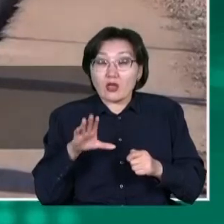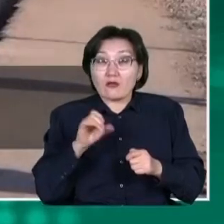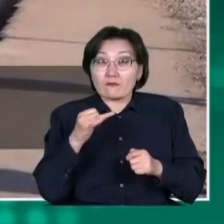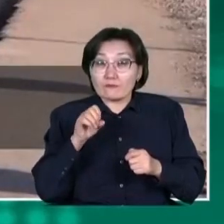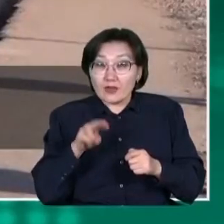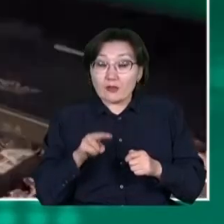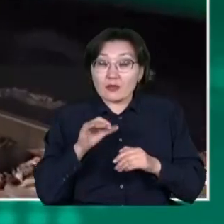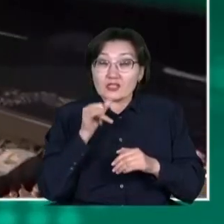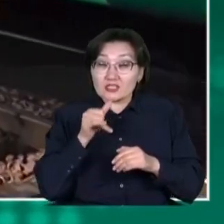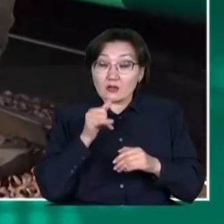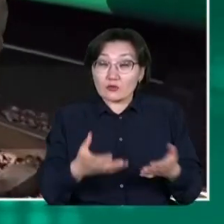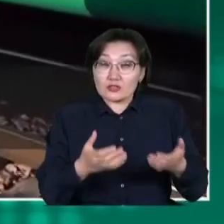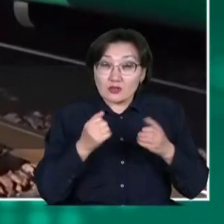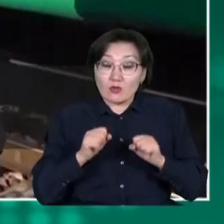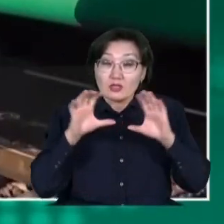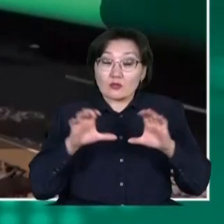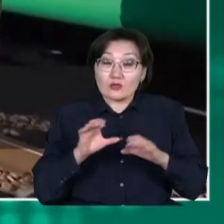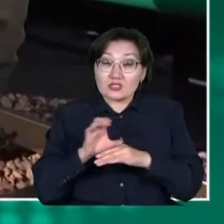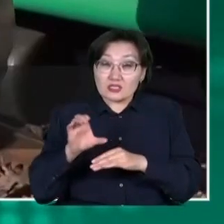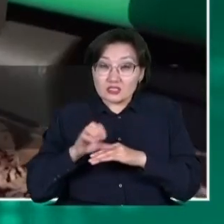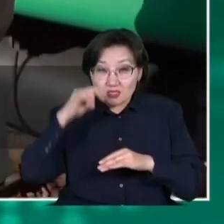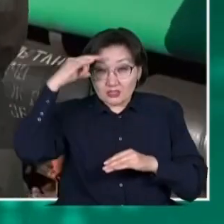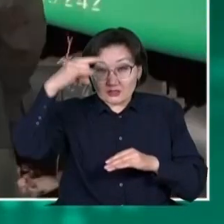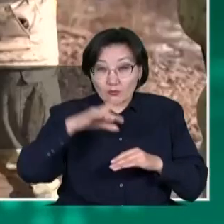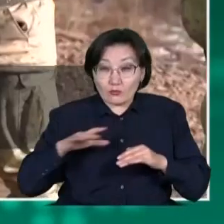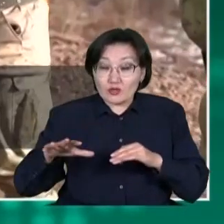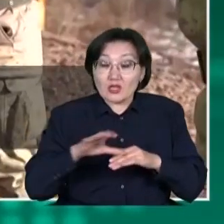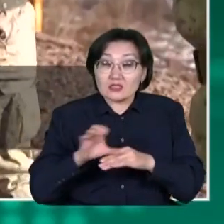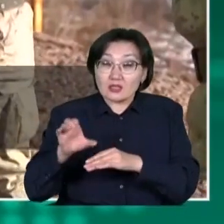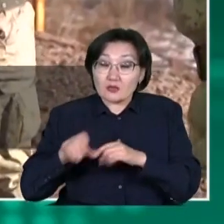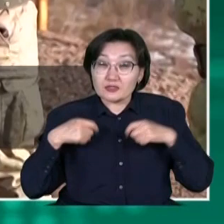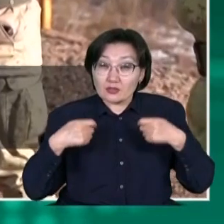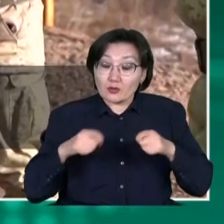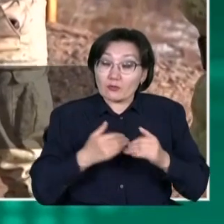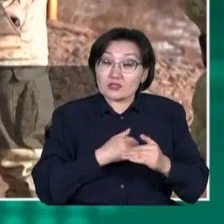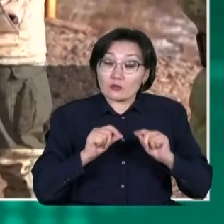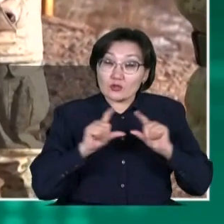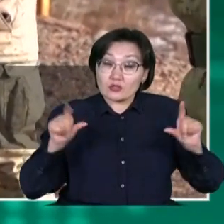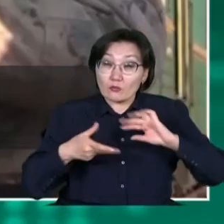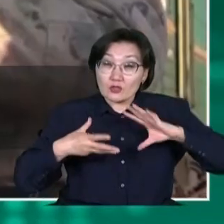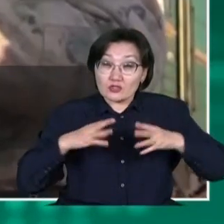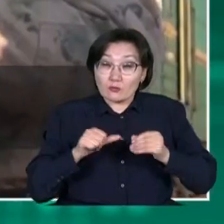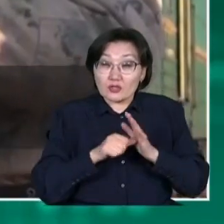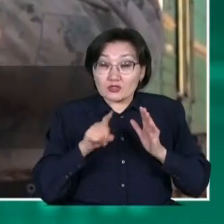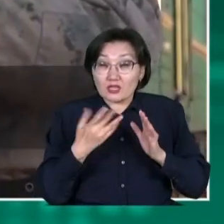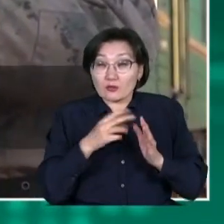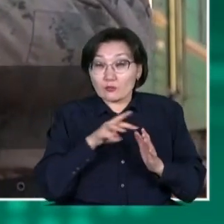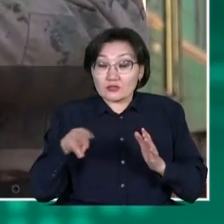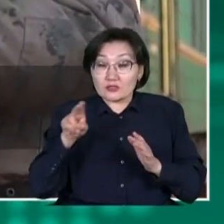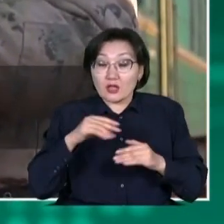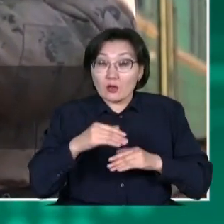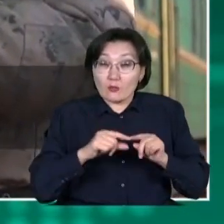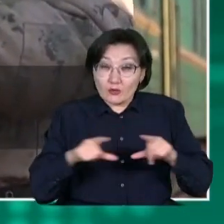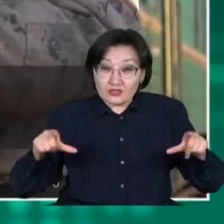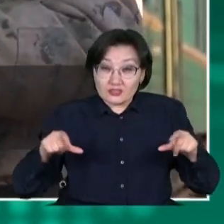тауарларын алдырыпты. Солайша заңсыз тауарды еліміз бойынша саудаламақ болған. Департамент жалпы 6,5 миллион қорап